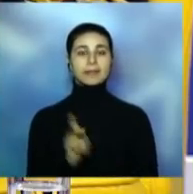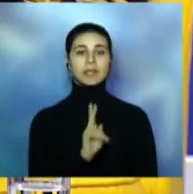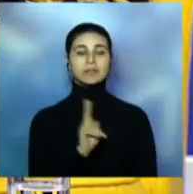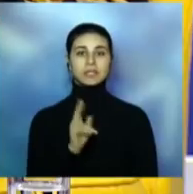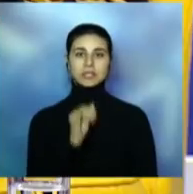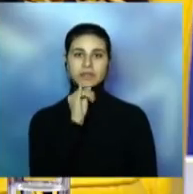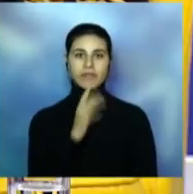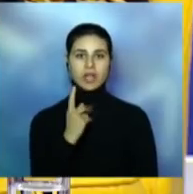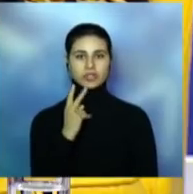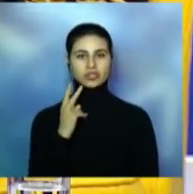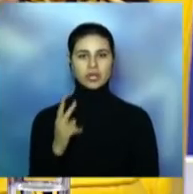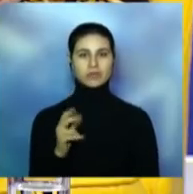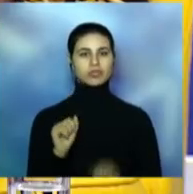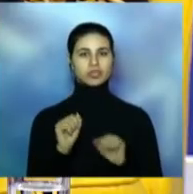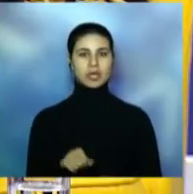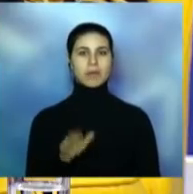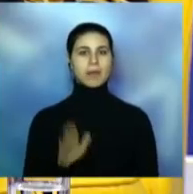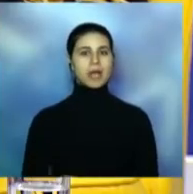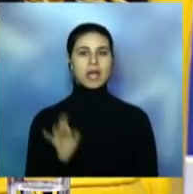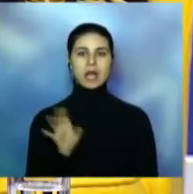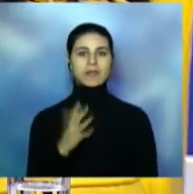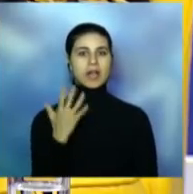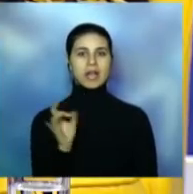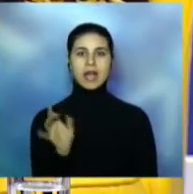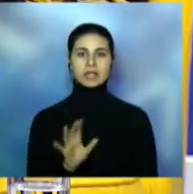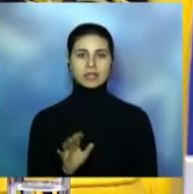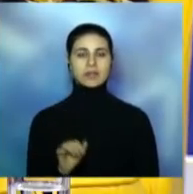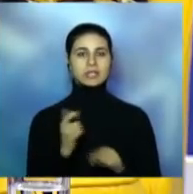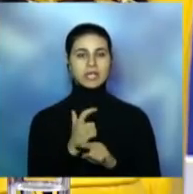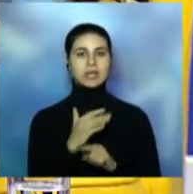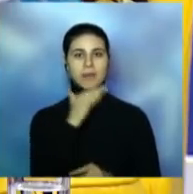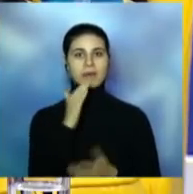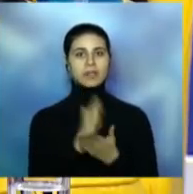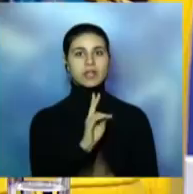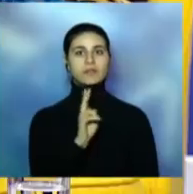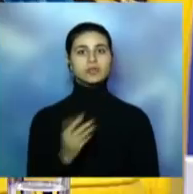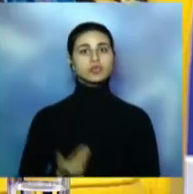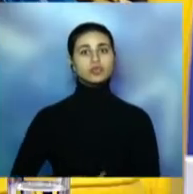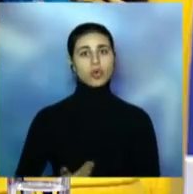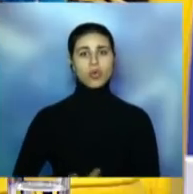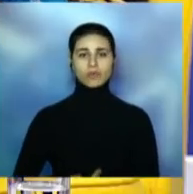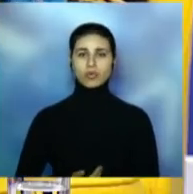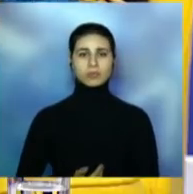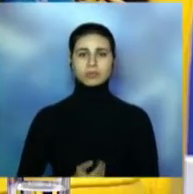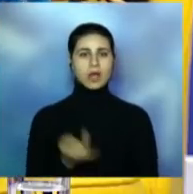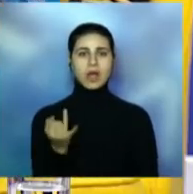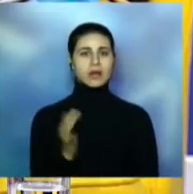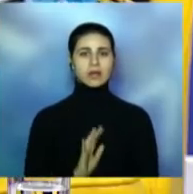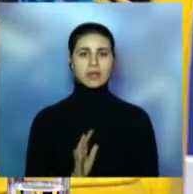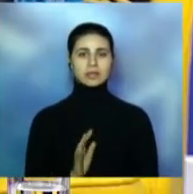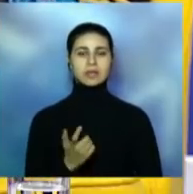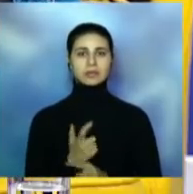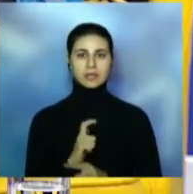რომლებსაც თითქოს და ერთი შეხედვით შეიძლება არც ფეხის ტკიოდეთ, არც ხელი, ძალიან ბევრი არის, რომელიც ცხოვრობს აბსოლუტურად ინტერესების გარეშე